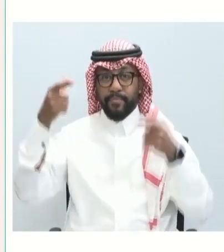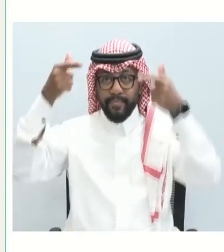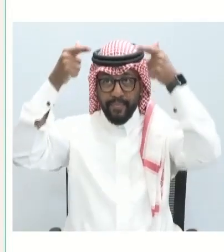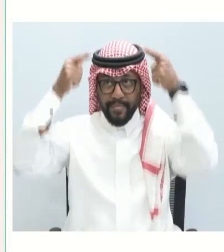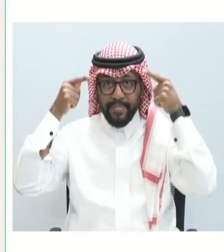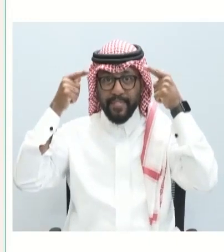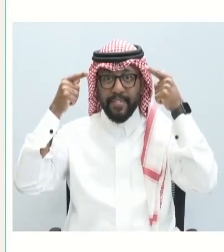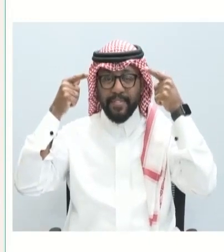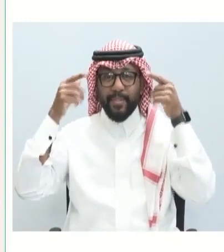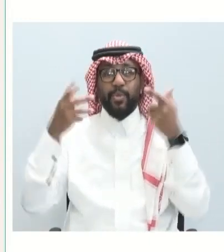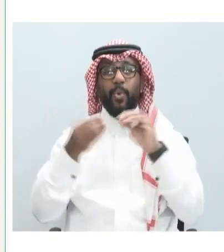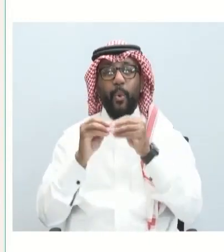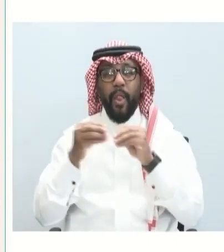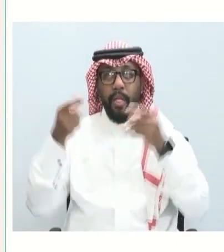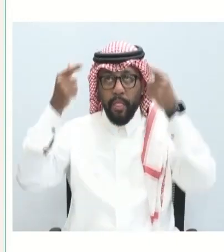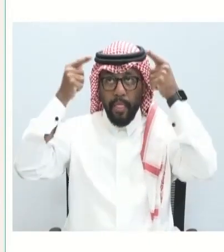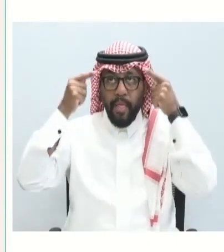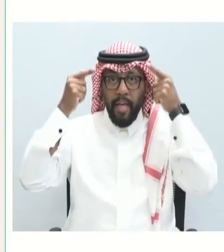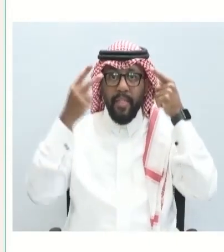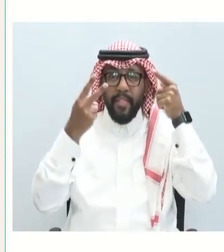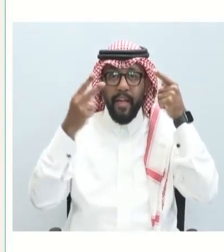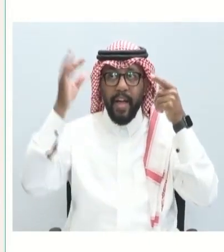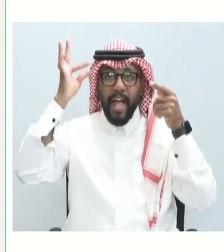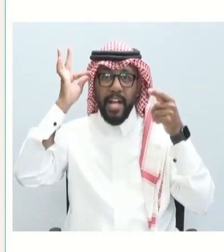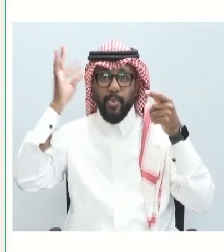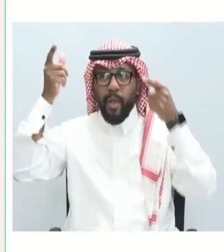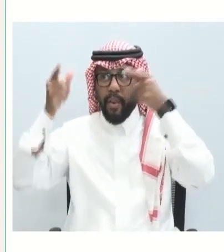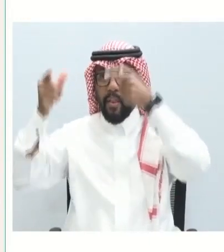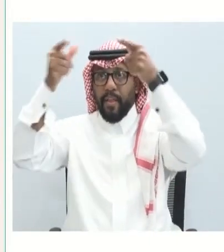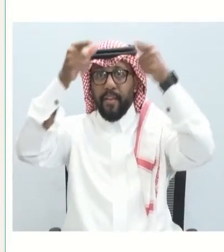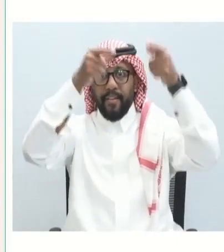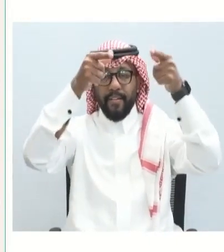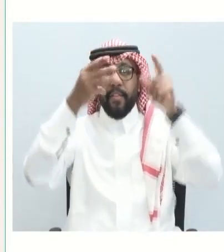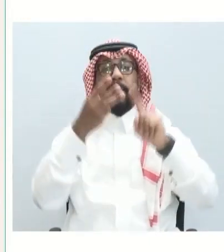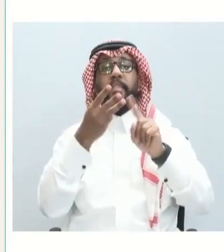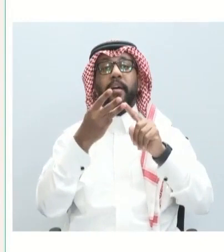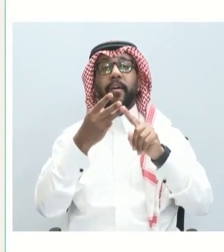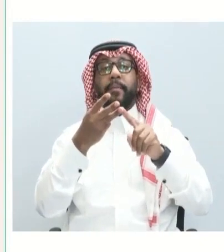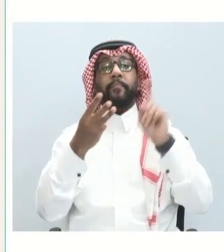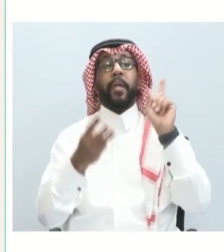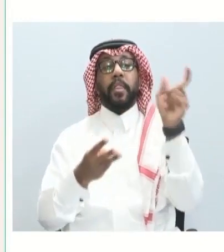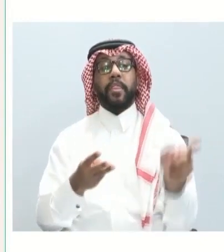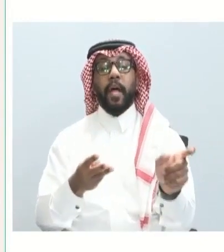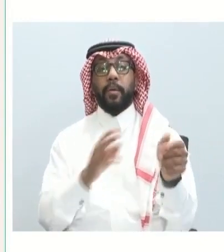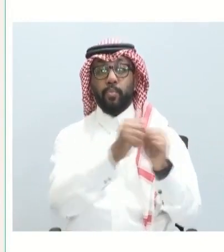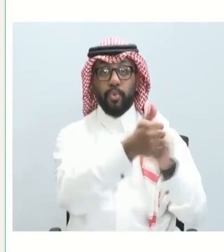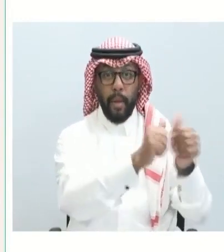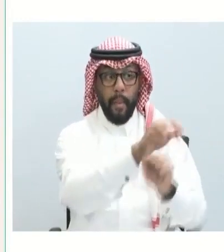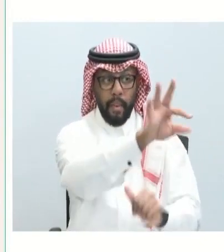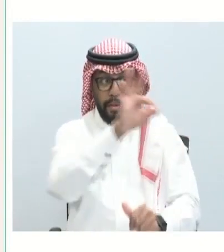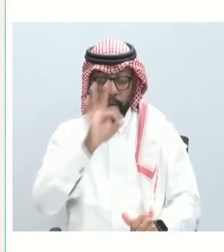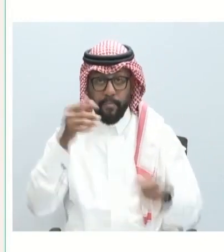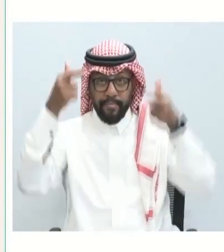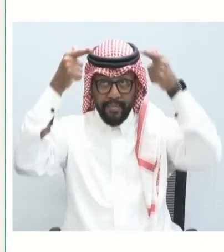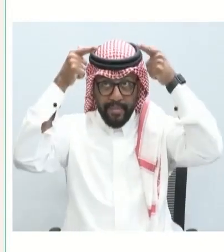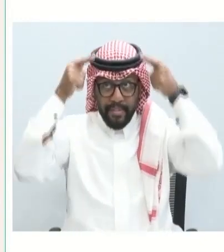المتسابق الاول واخرى سوداء على راس المتسابق الثاني ثم وضع القبه الحمراء على